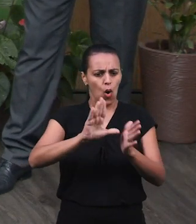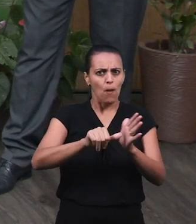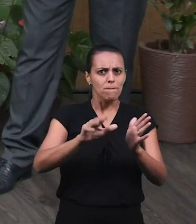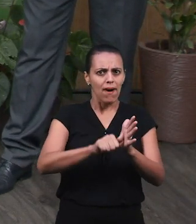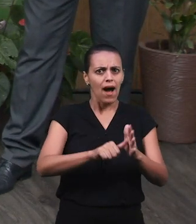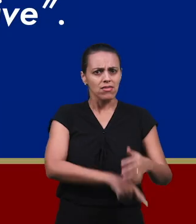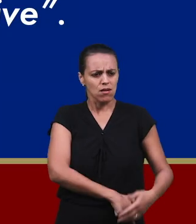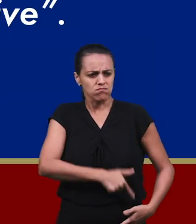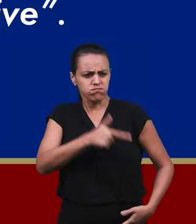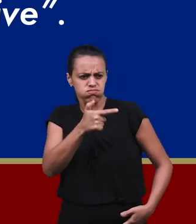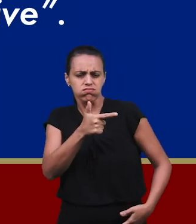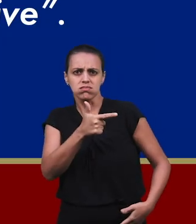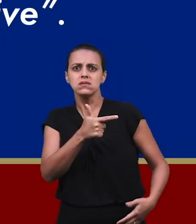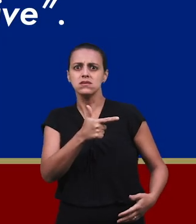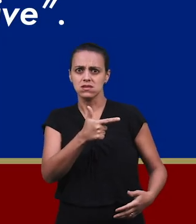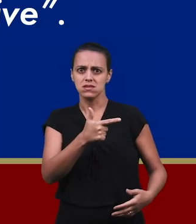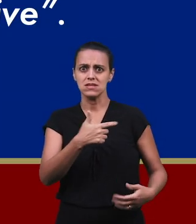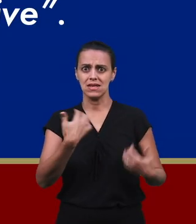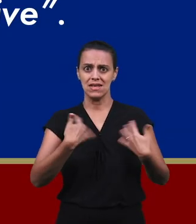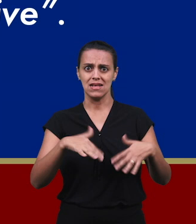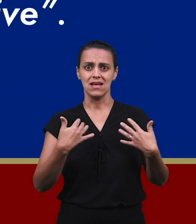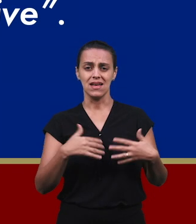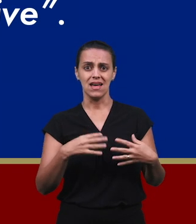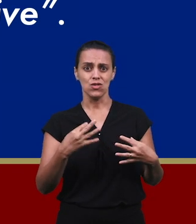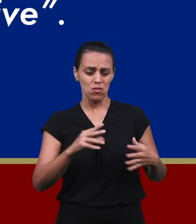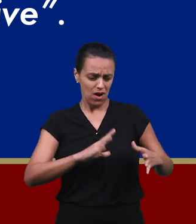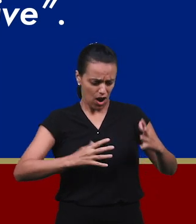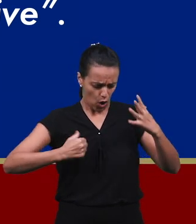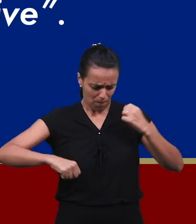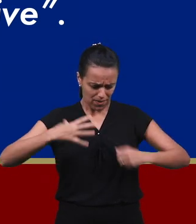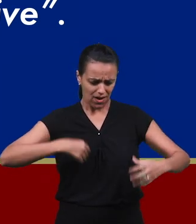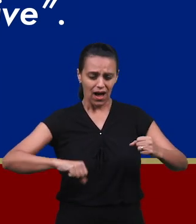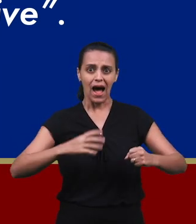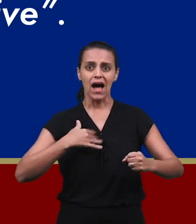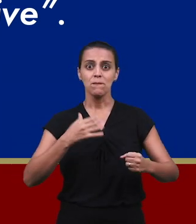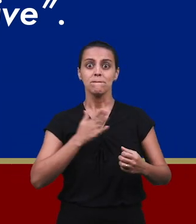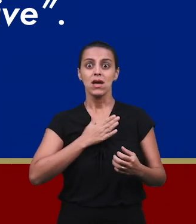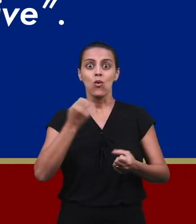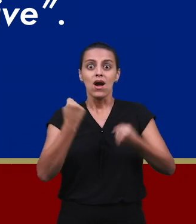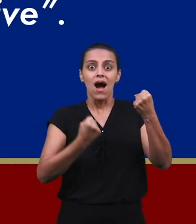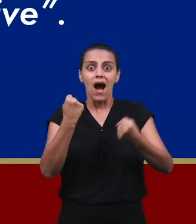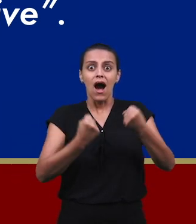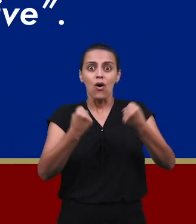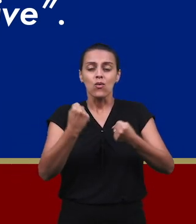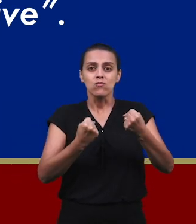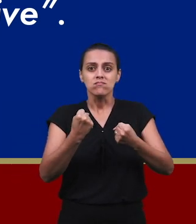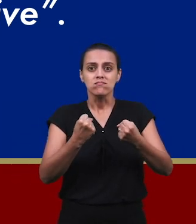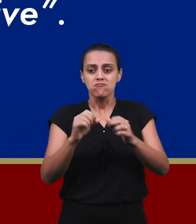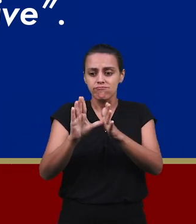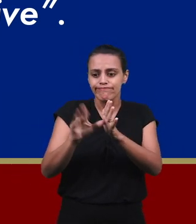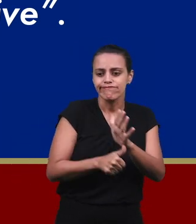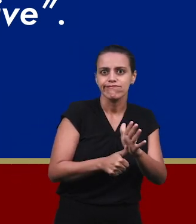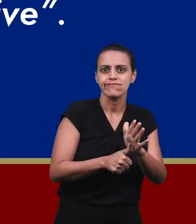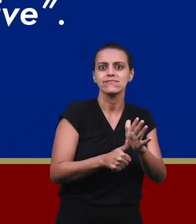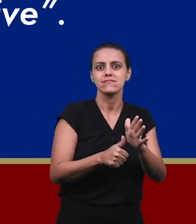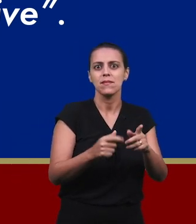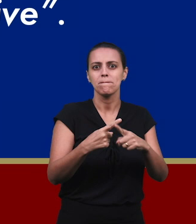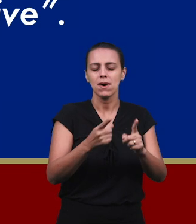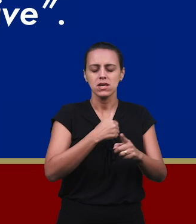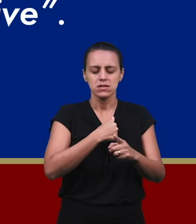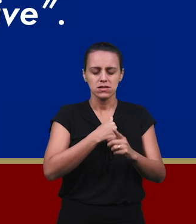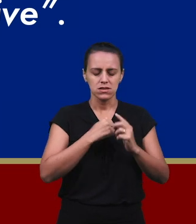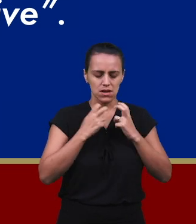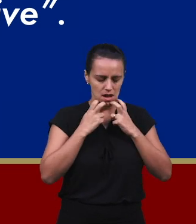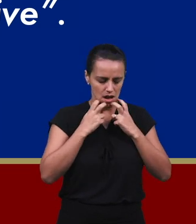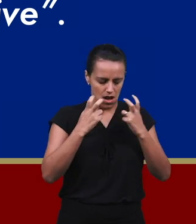vécu un acte de vol avec la main armée. Les voleurs voulaient ma voiture, mais